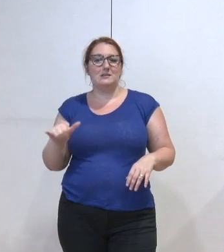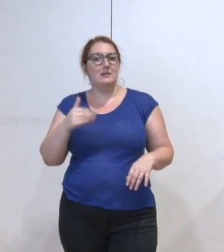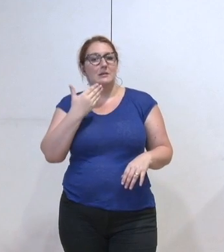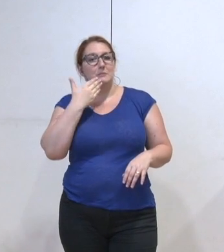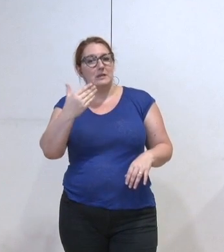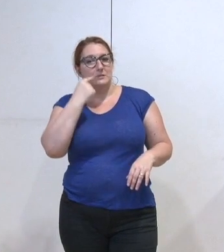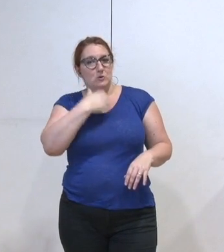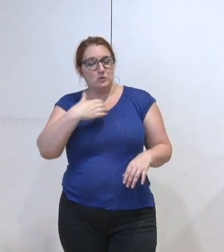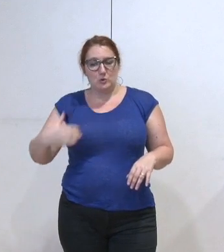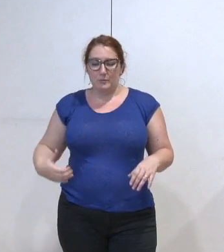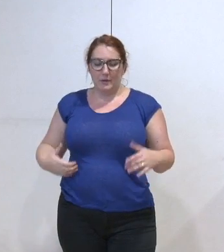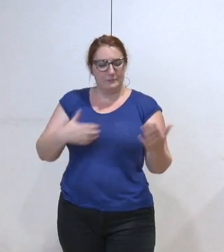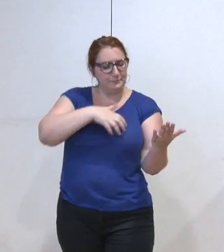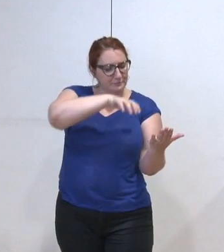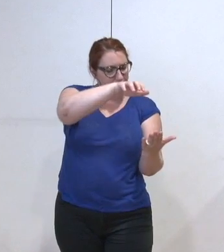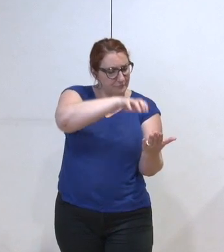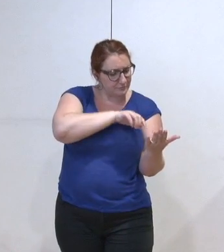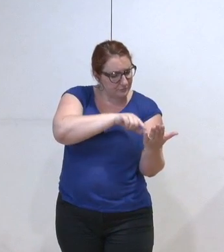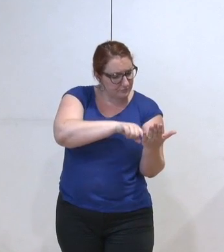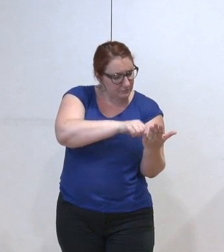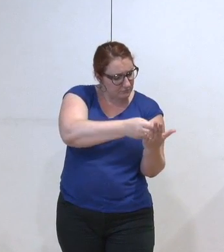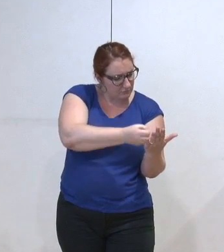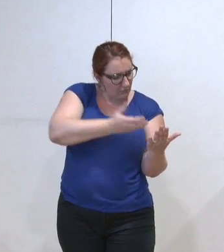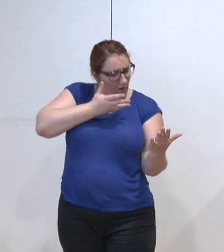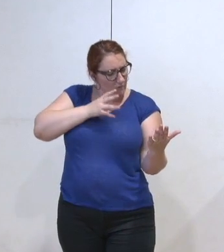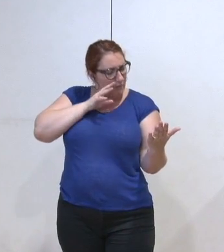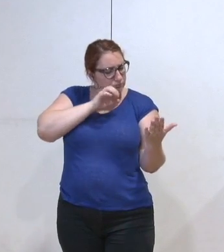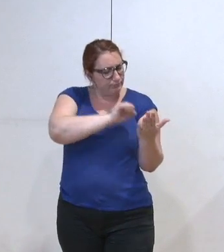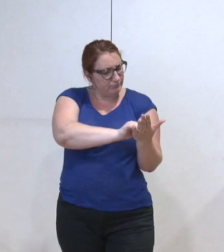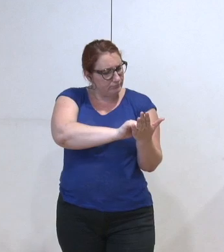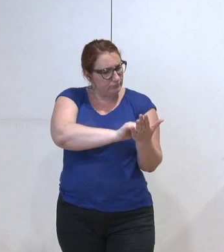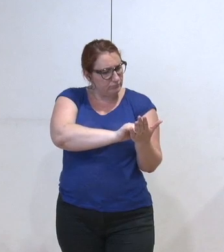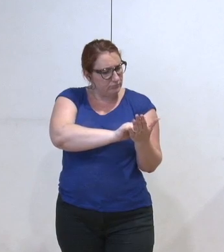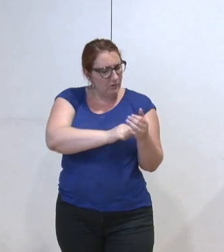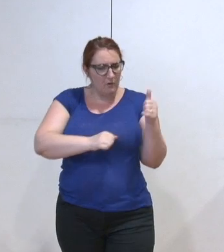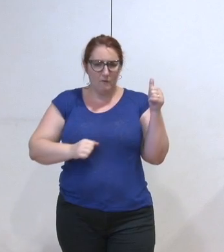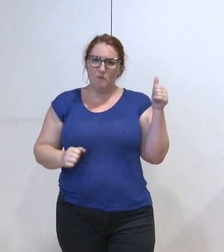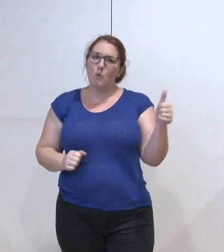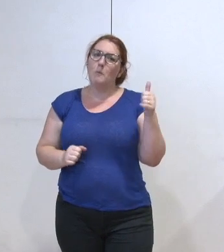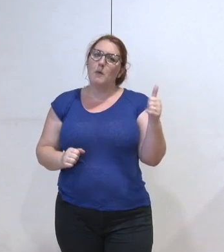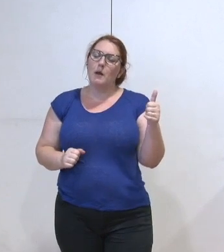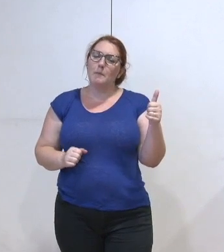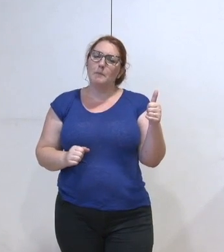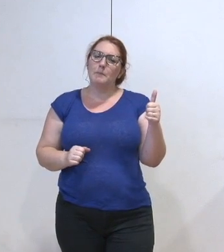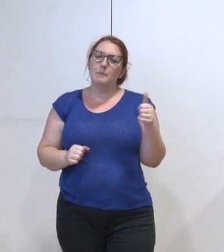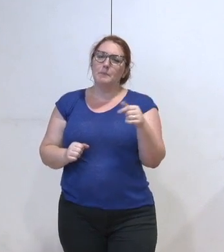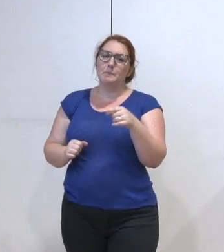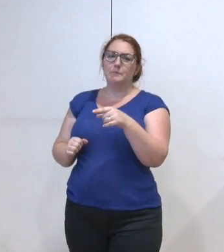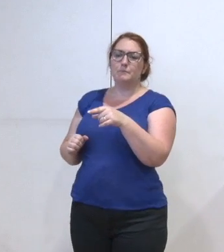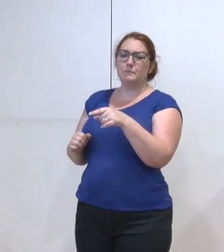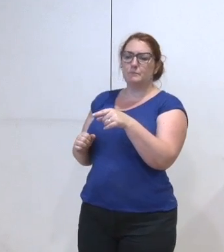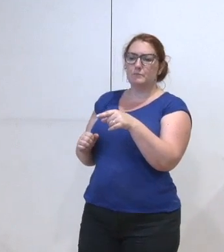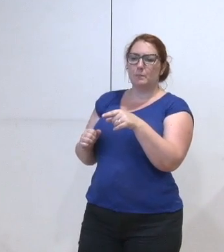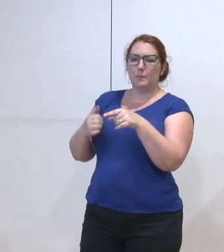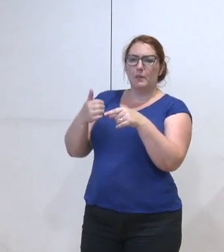informe que vous avez confié à mettre le